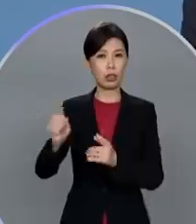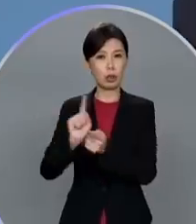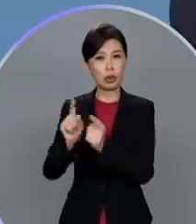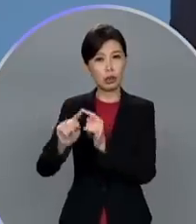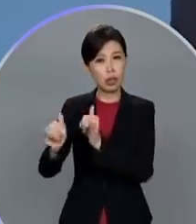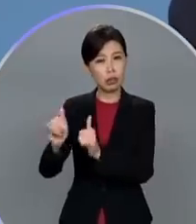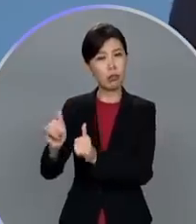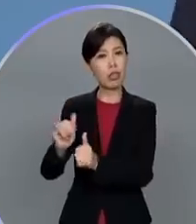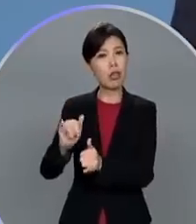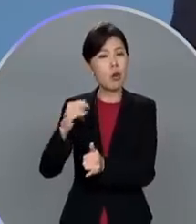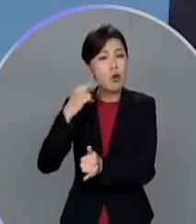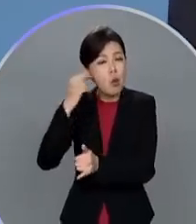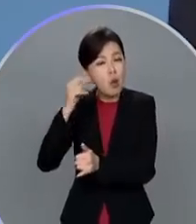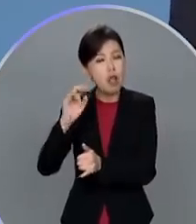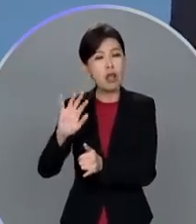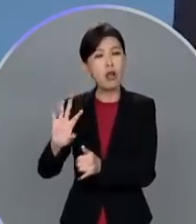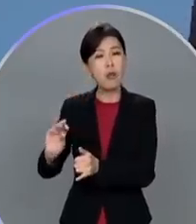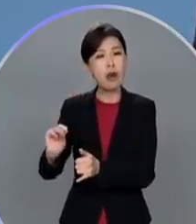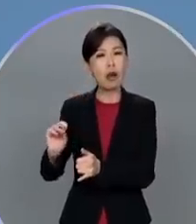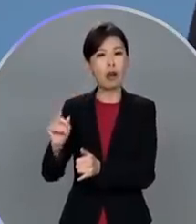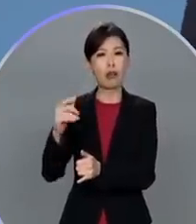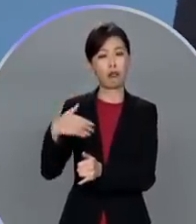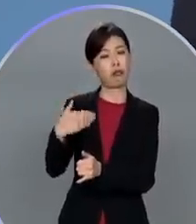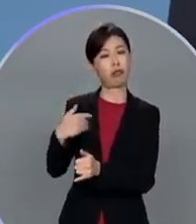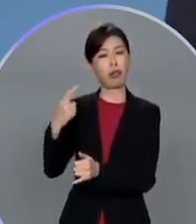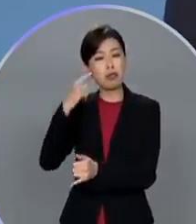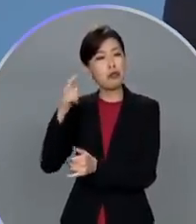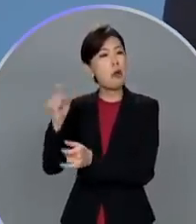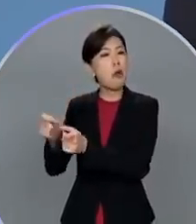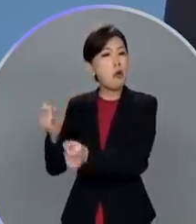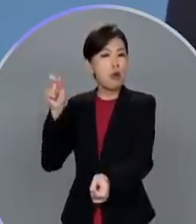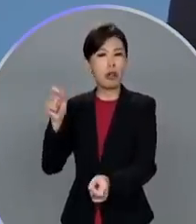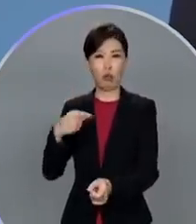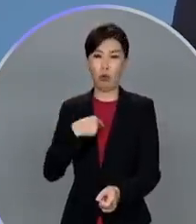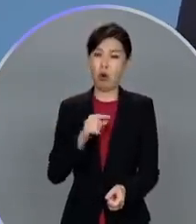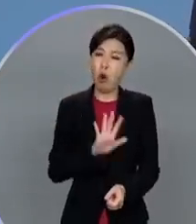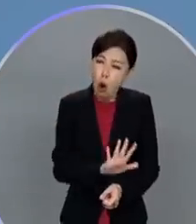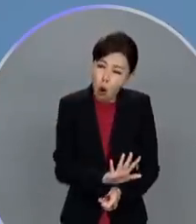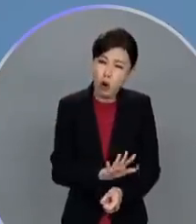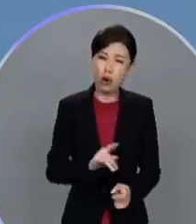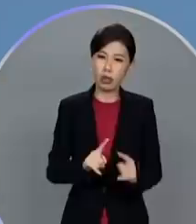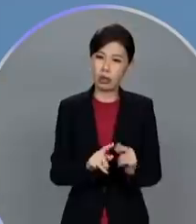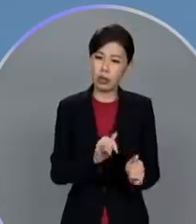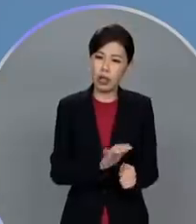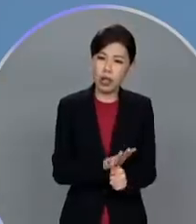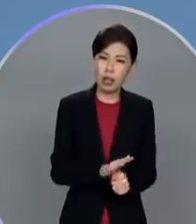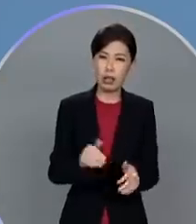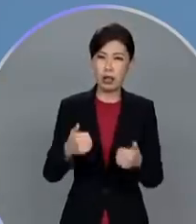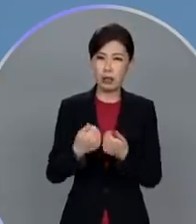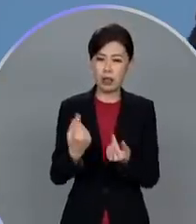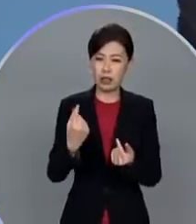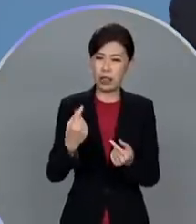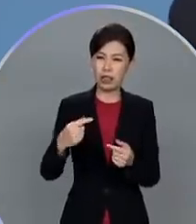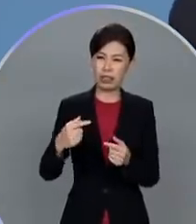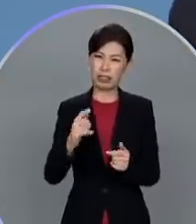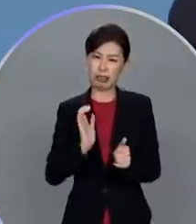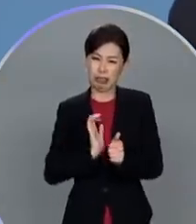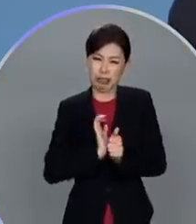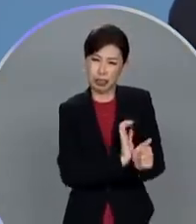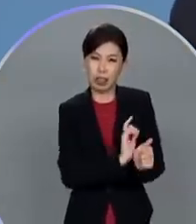情吗？我不知道，因为你觉得好遥远啊。我有感情啊。不要挤牙膏的，把韩国瑜往一国两制